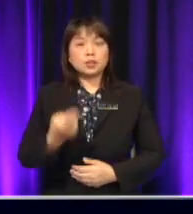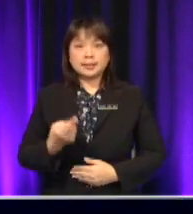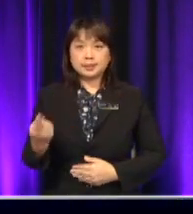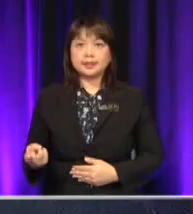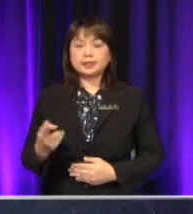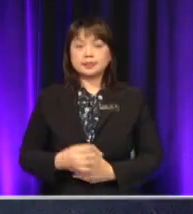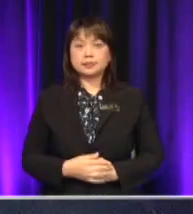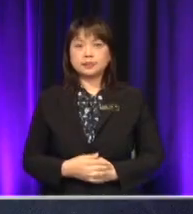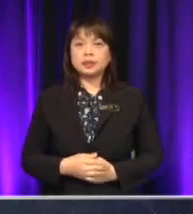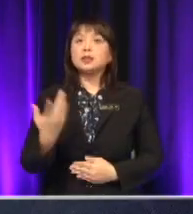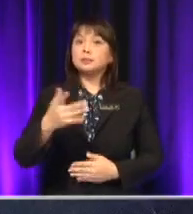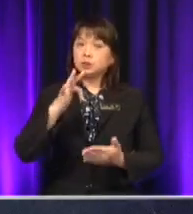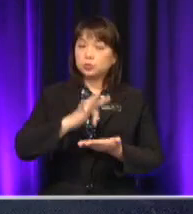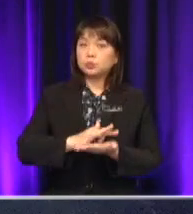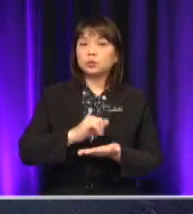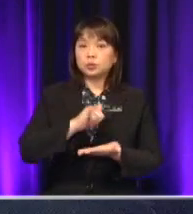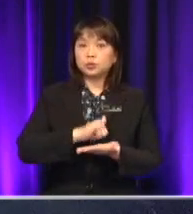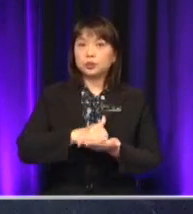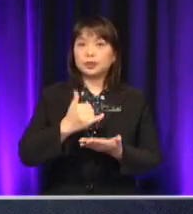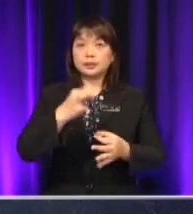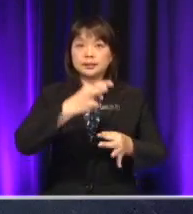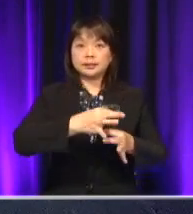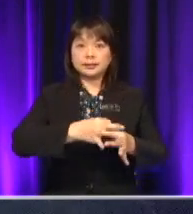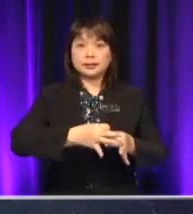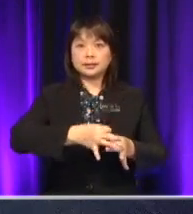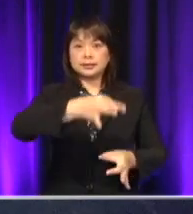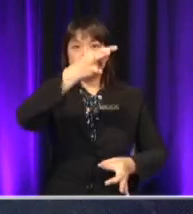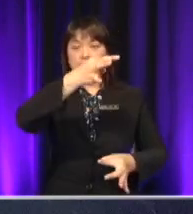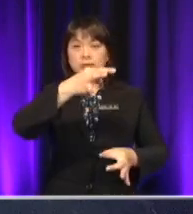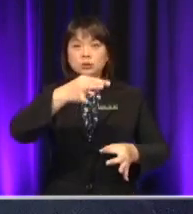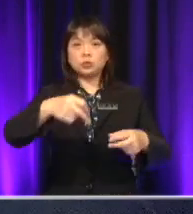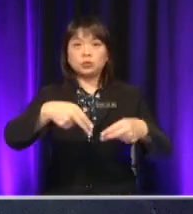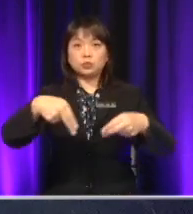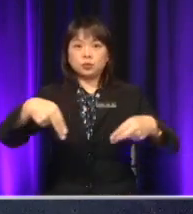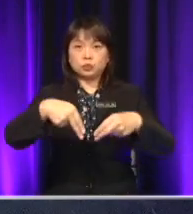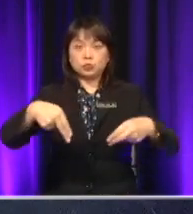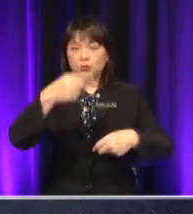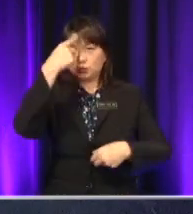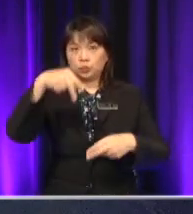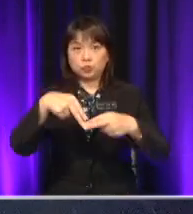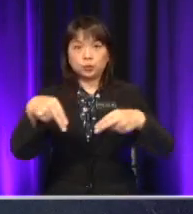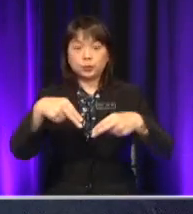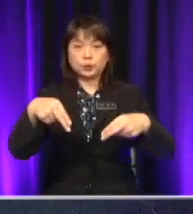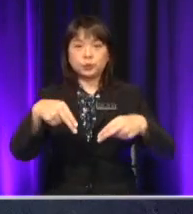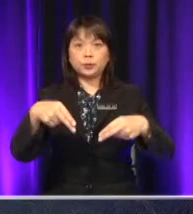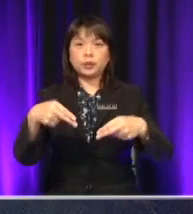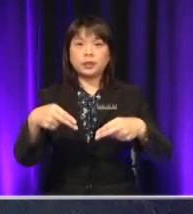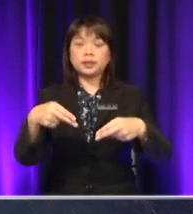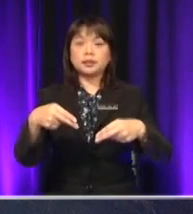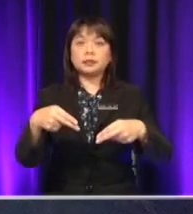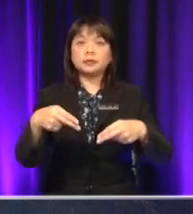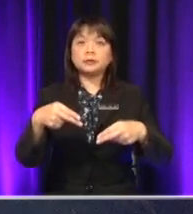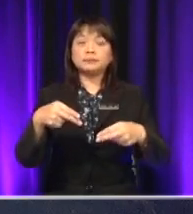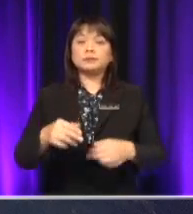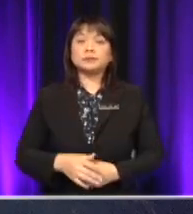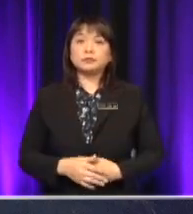iaitu silinder penyukat. Ada banyak kat sini silinder penyukat. Okey, untuk menyukat isi padu cecair. Itu tugas dia. Mana?